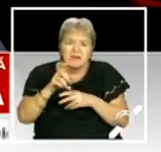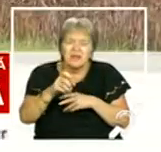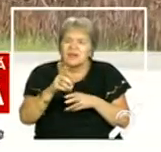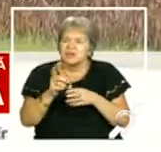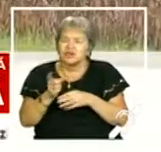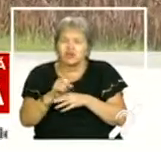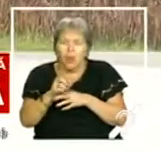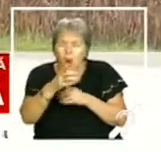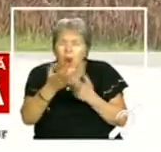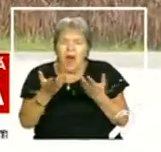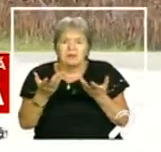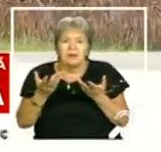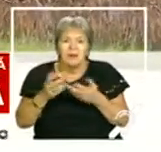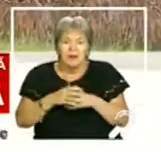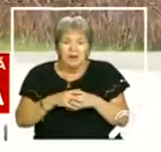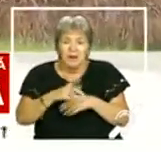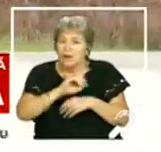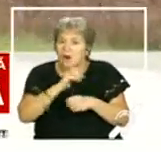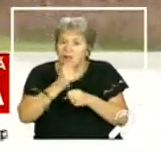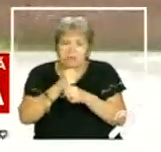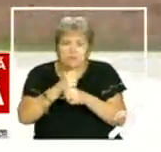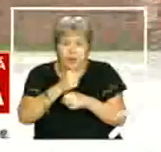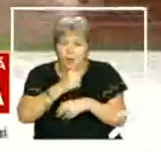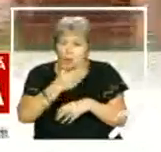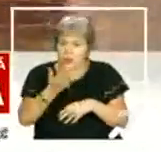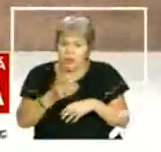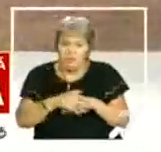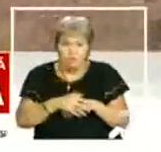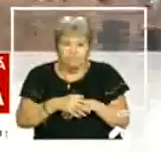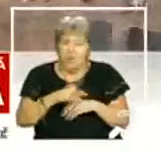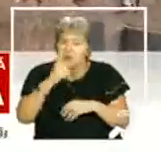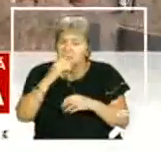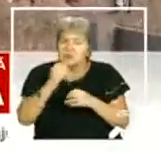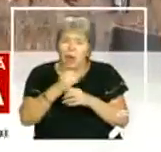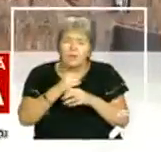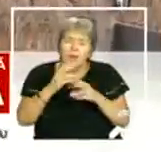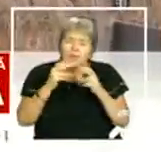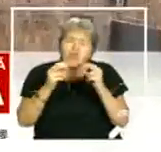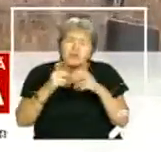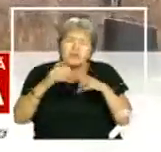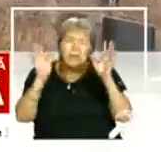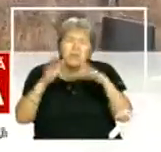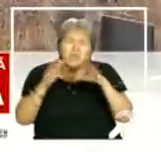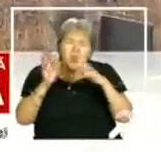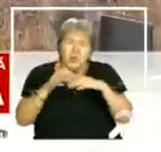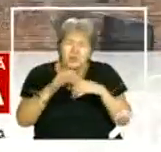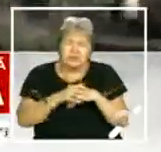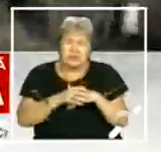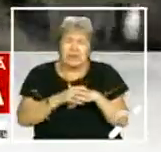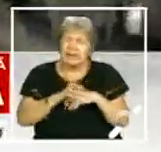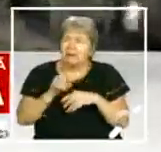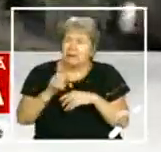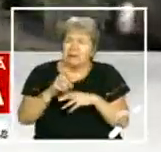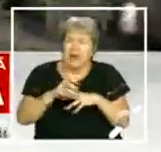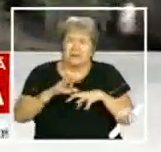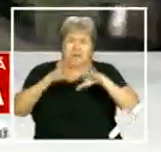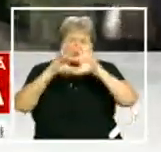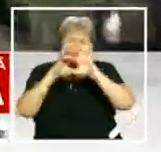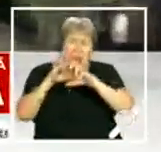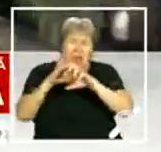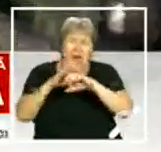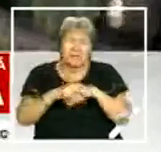dezinsecție, toate acestea nefiind efectuate. Prin urmare, s-au și constatat foarte multe muște, acarieni, pânze de păianjeni